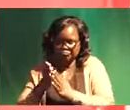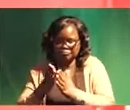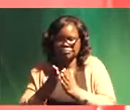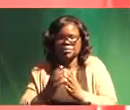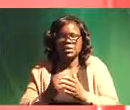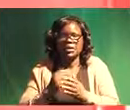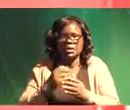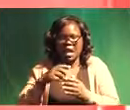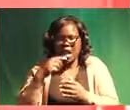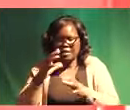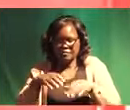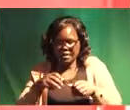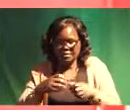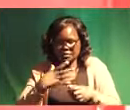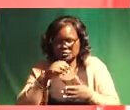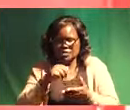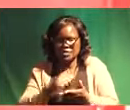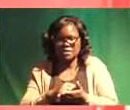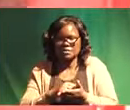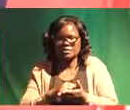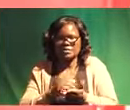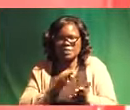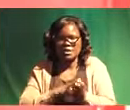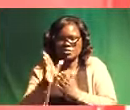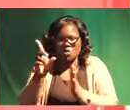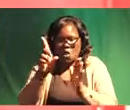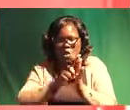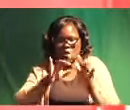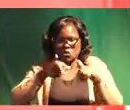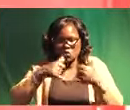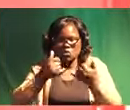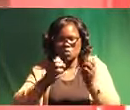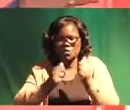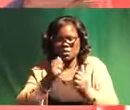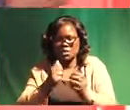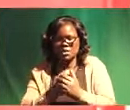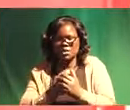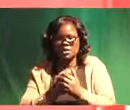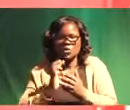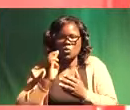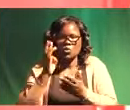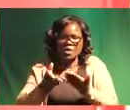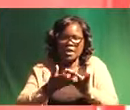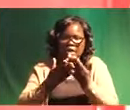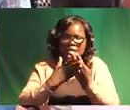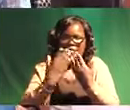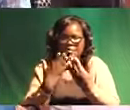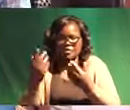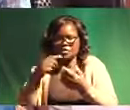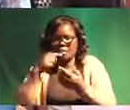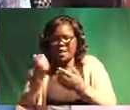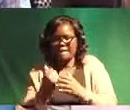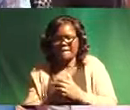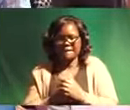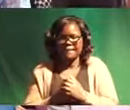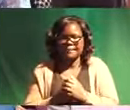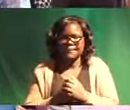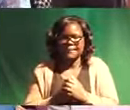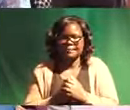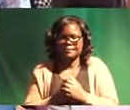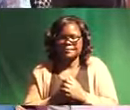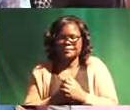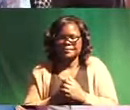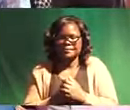hicho, nili tuweze kuchapisha sheria mpya ambazo zitashughulikia mambo ya miraa. Hiyo ni